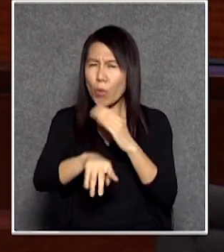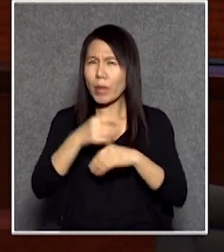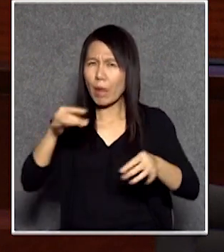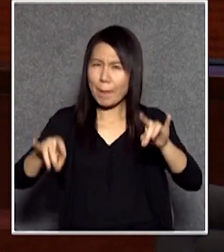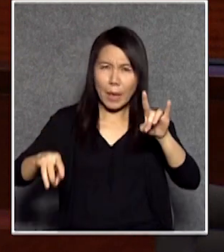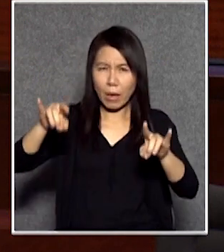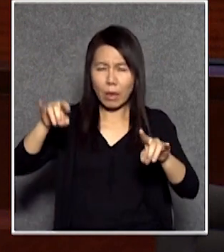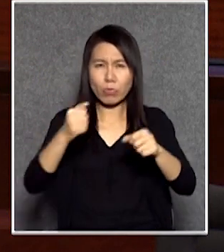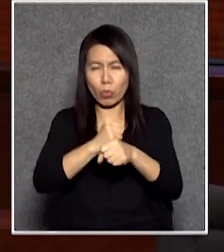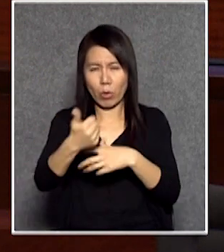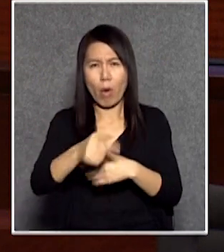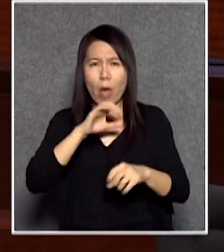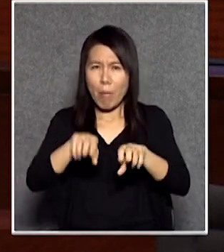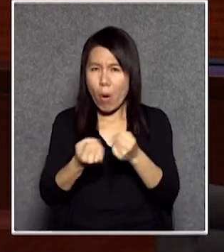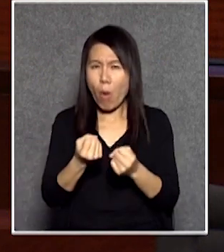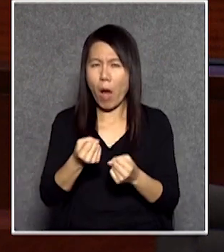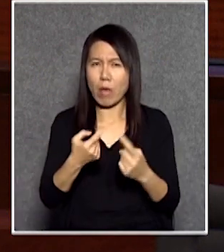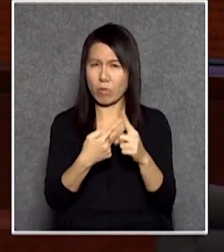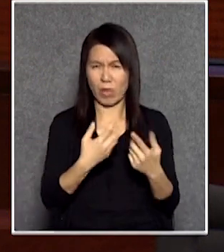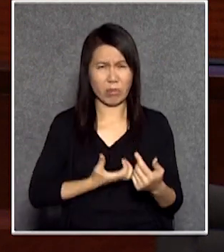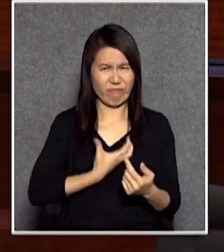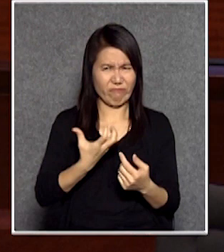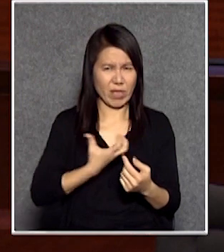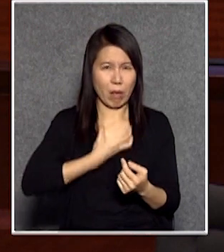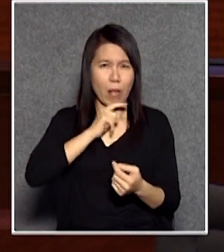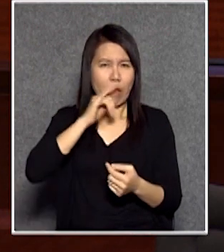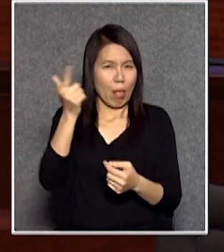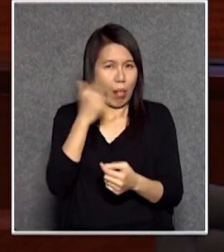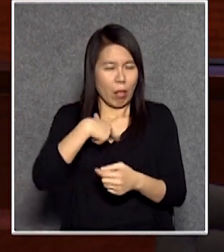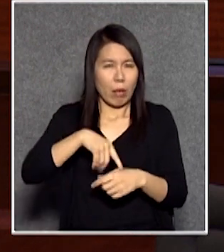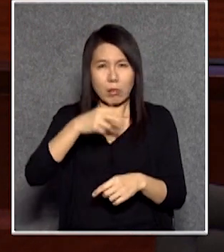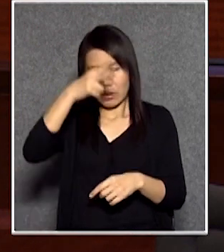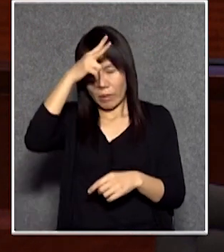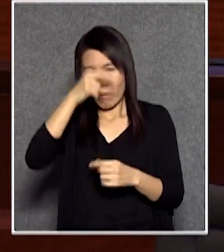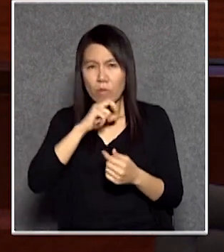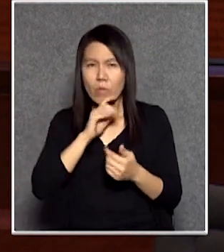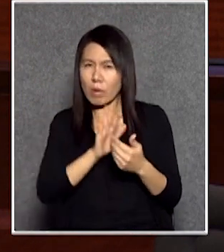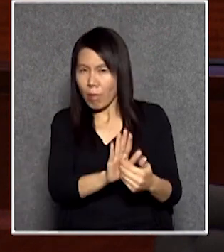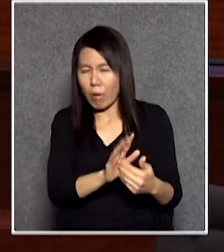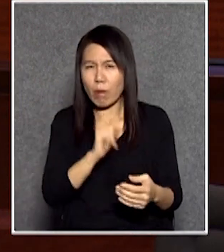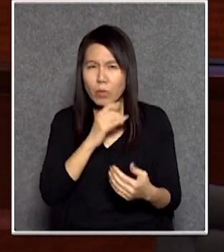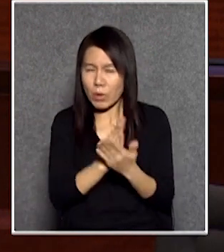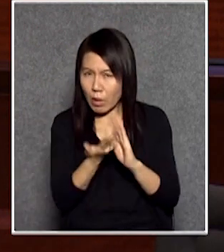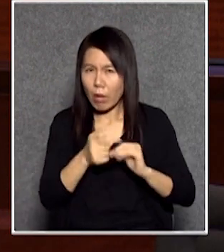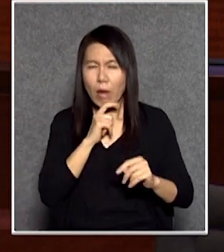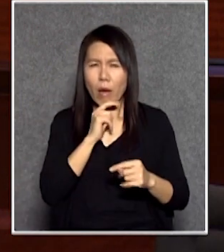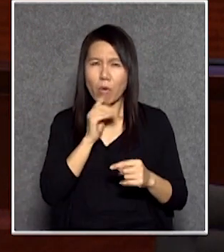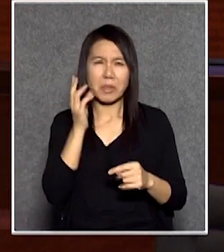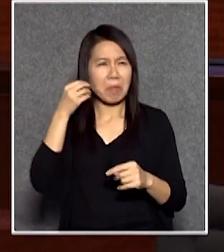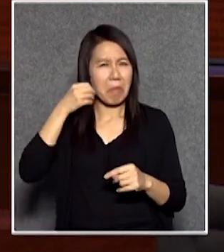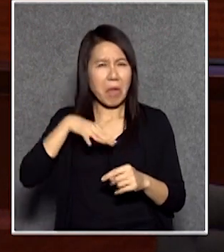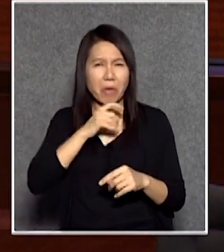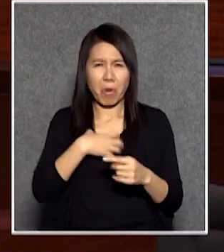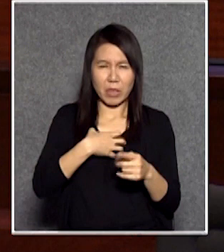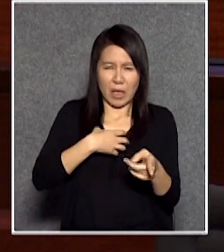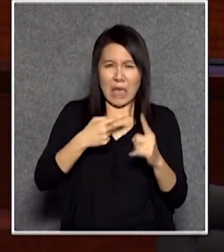到破壞，就會激起民眾的反抗。特區政府防民之口甚於防寸，市民以為洪水猛獸，